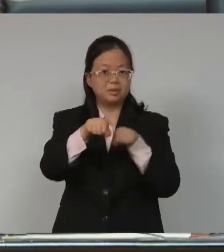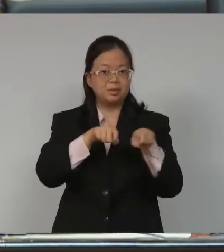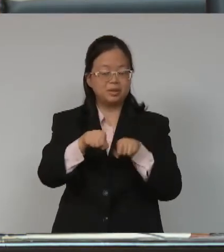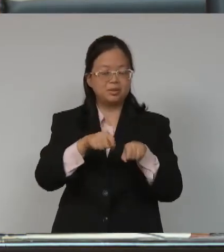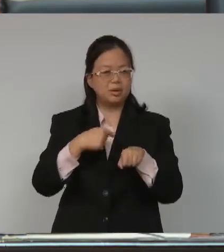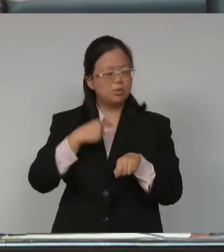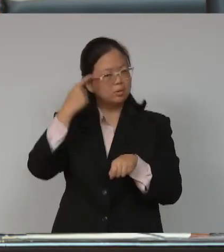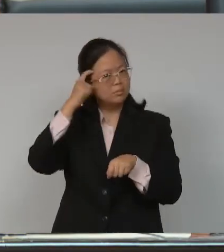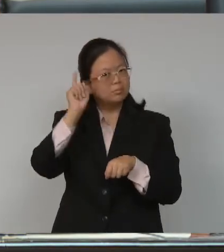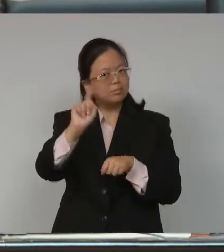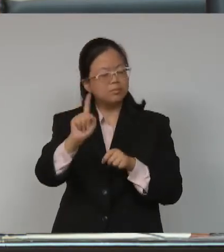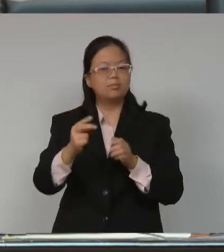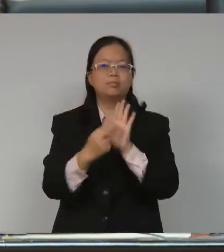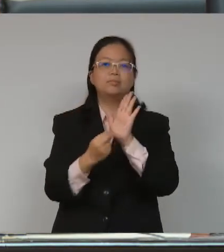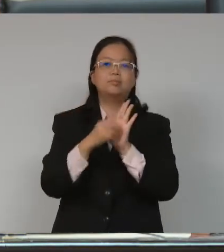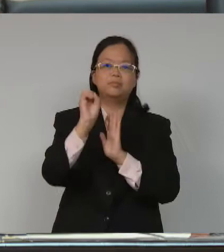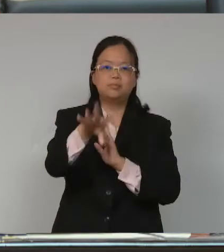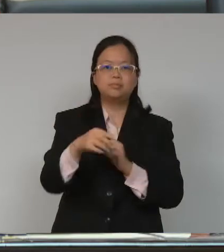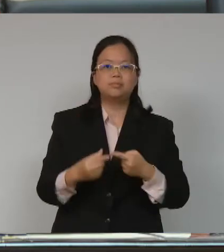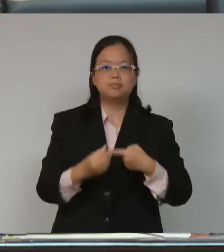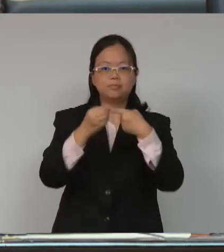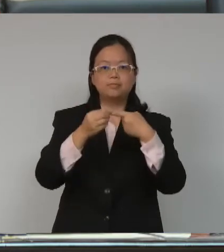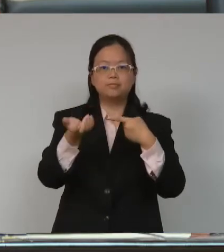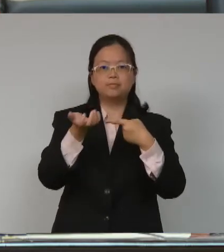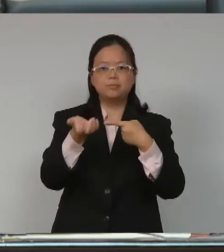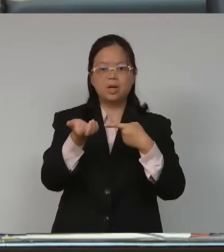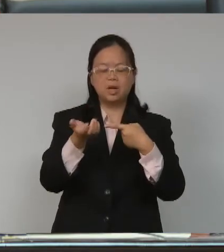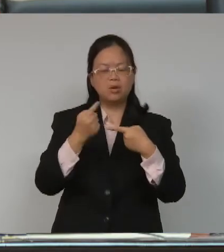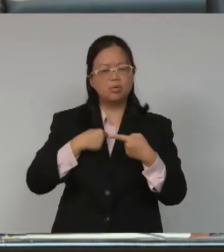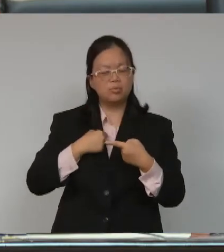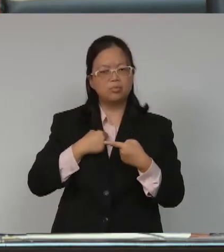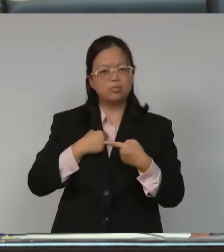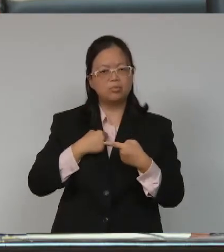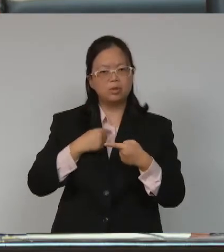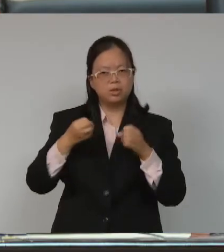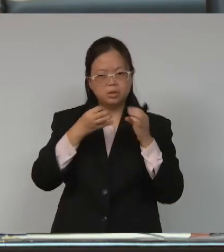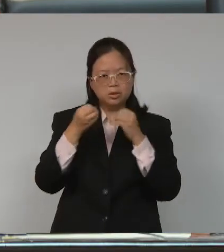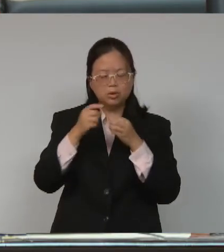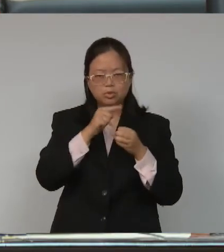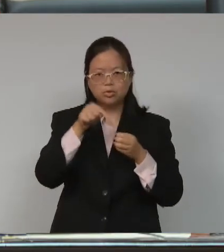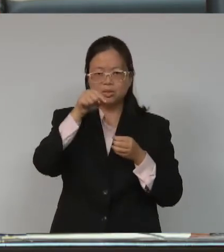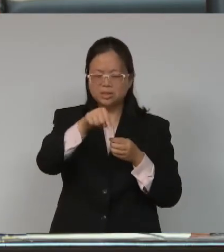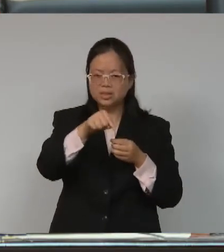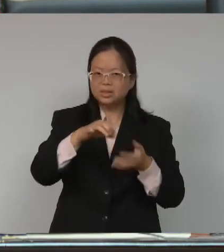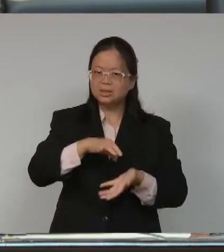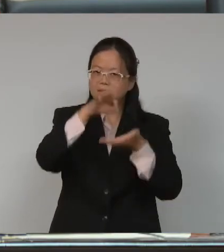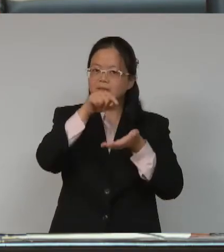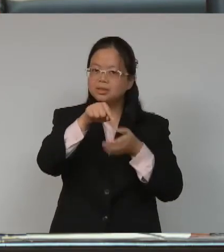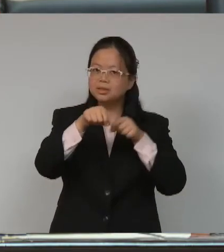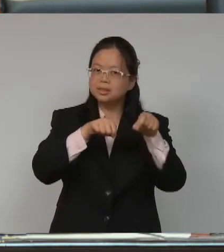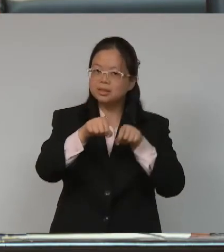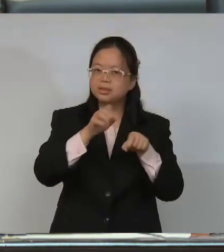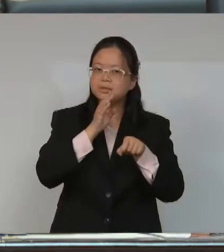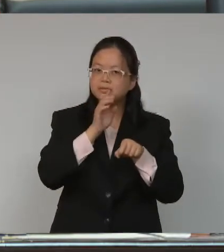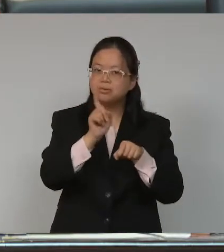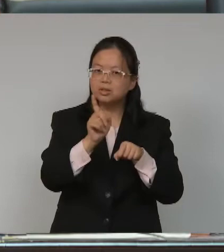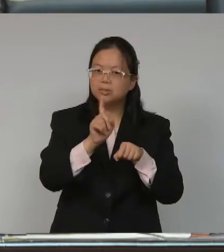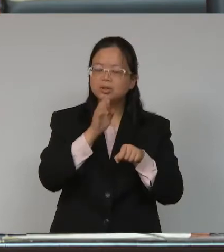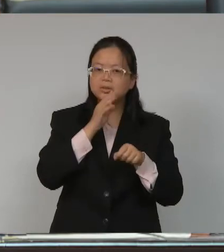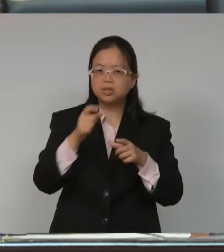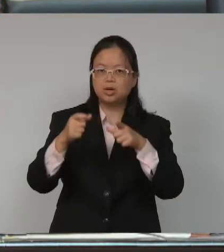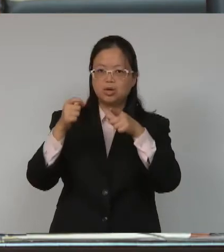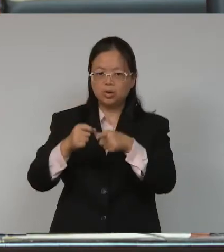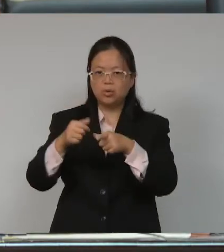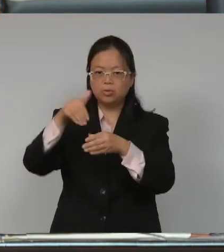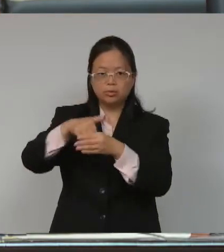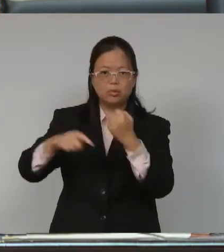一些看法哦。第一个，确实我们可能就要进一步去讨论，就是这个案子提案到底是这个第二公民投票法第二条讲的这